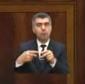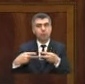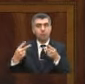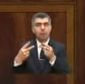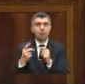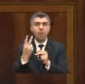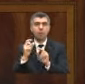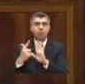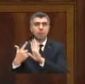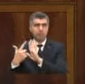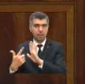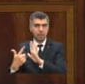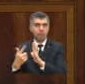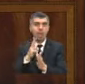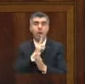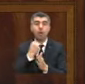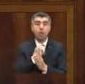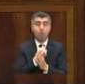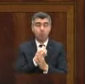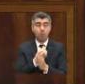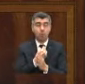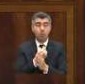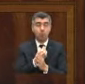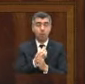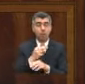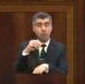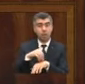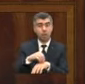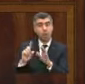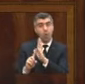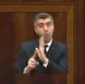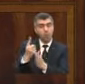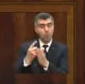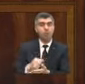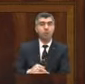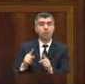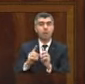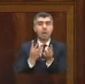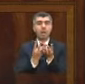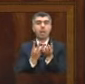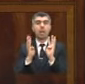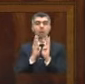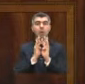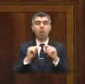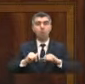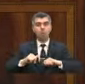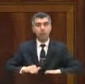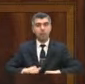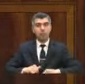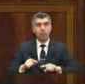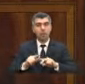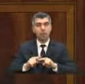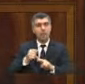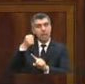13 يوليو 2017، وأحدثت الحكومة في مارس 2018 ولأول مرة لجنة وزارية لحكامة وقيادة هذا